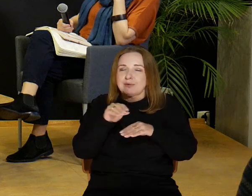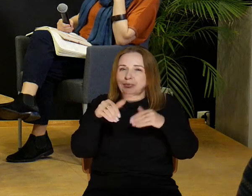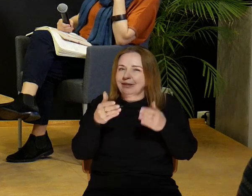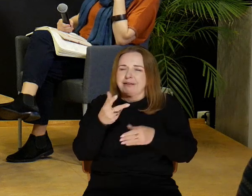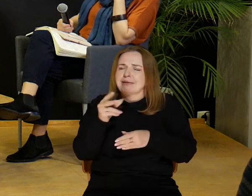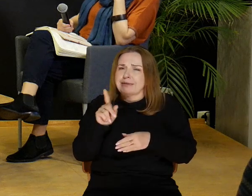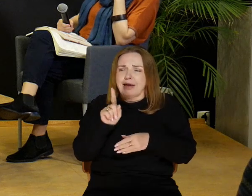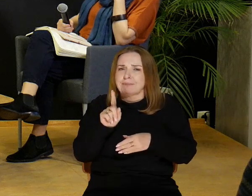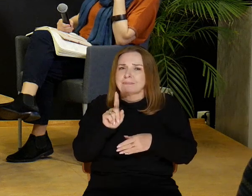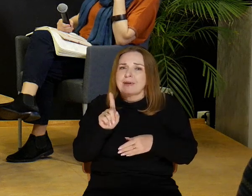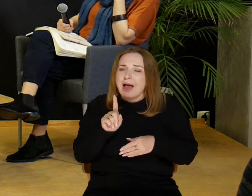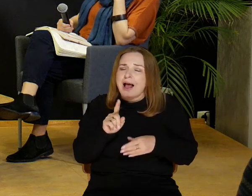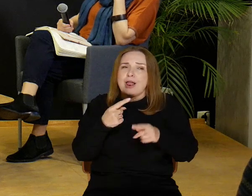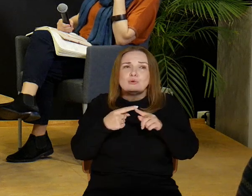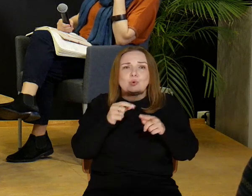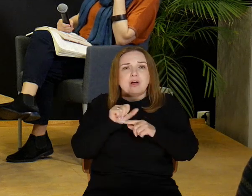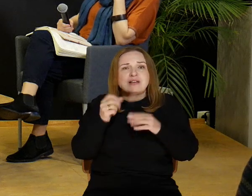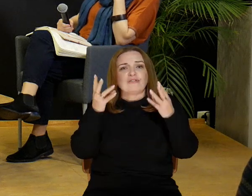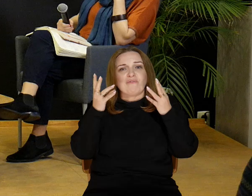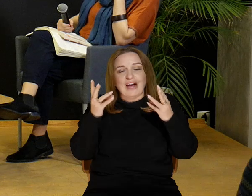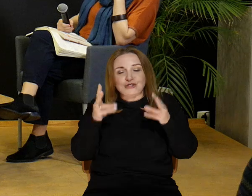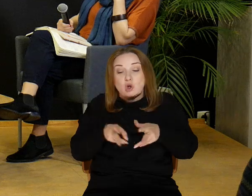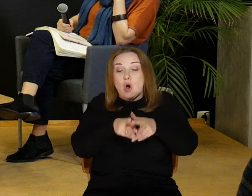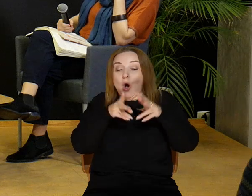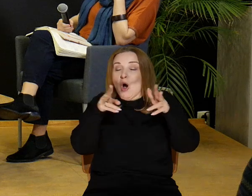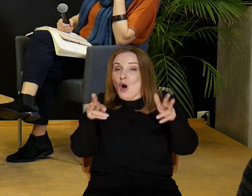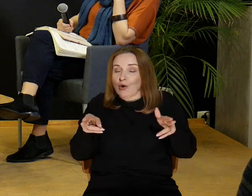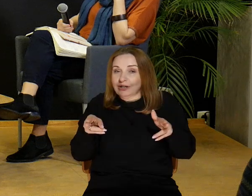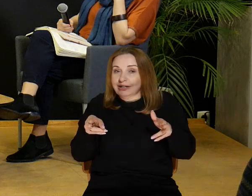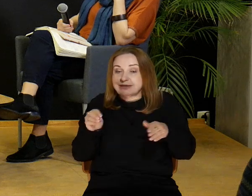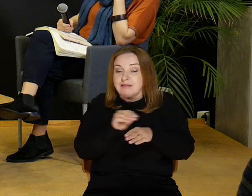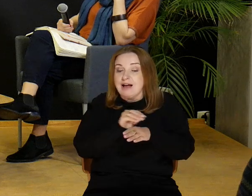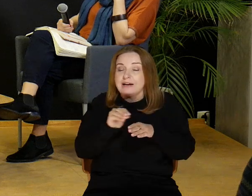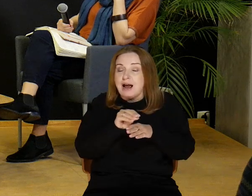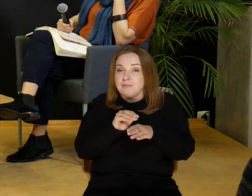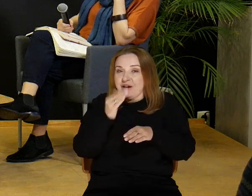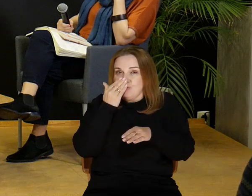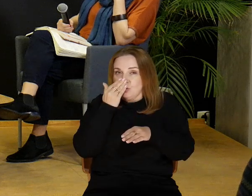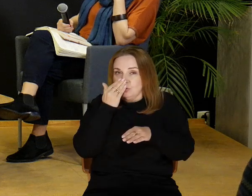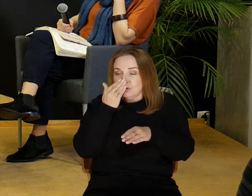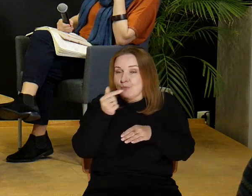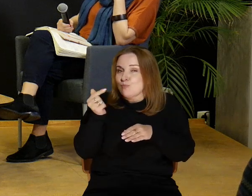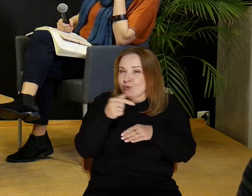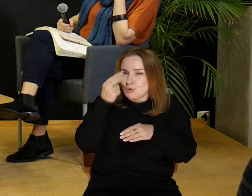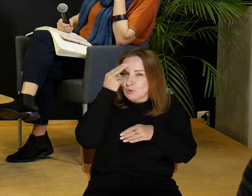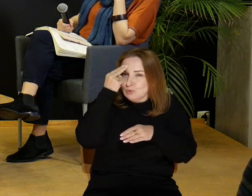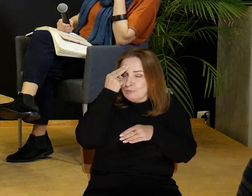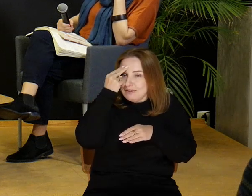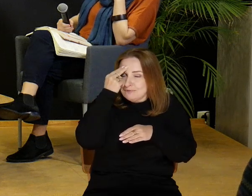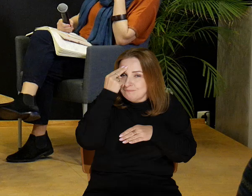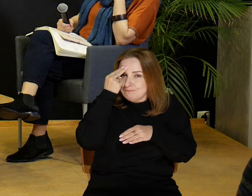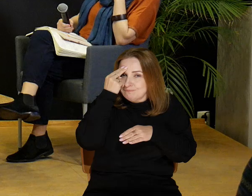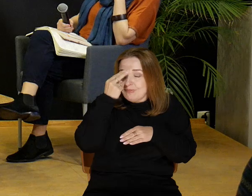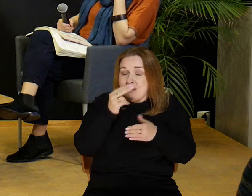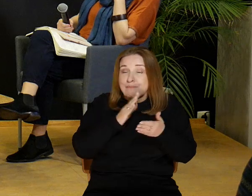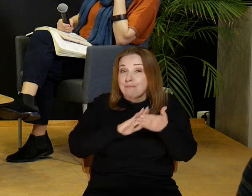literatura pozwala nam przepracować niesłychanie ważny etap w terapii, jakim jest zrozumienie, prawda? Bo bez